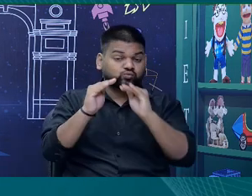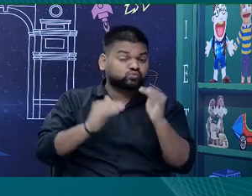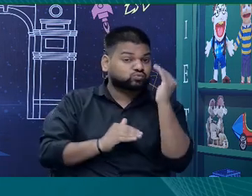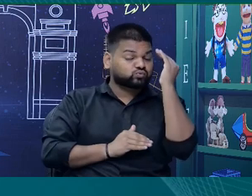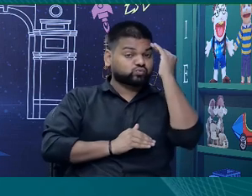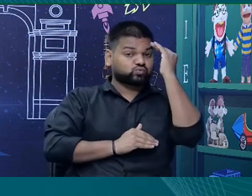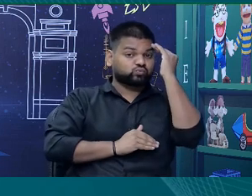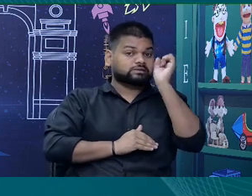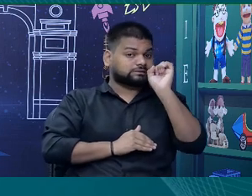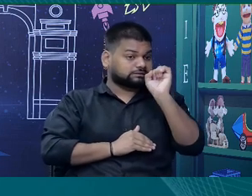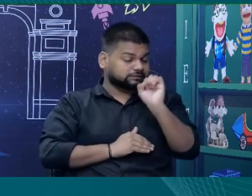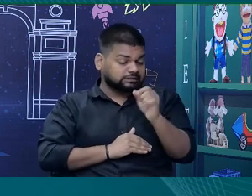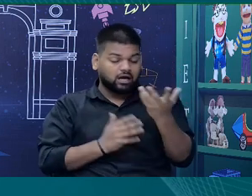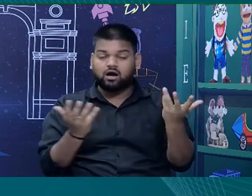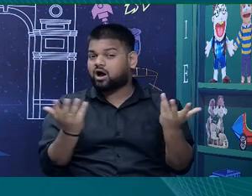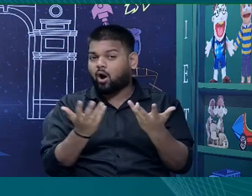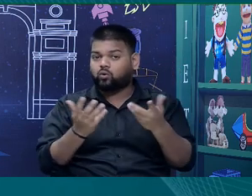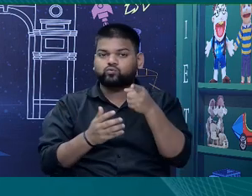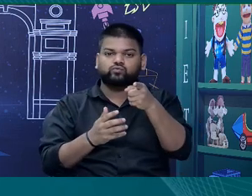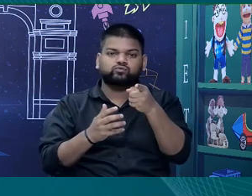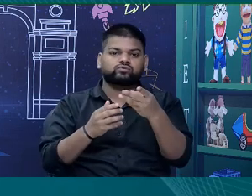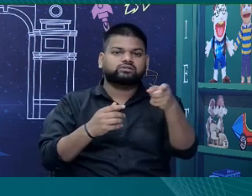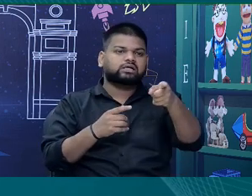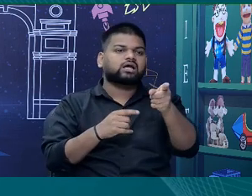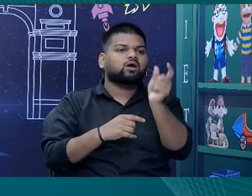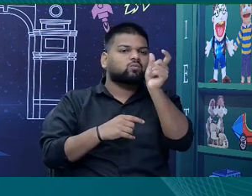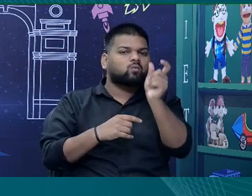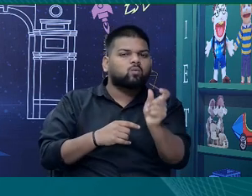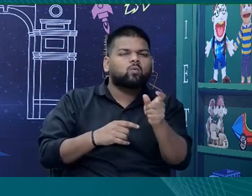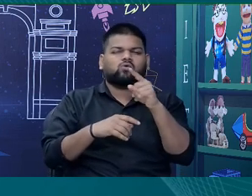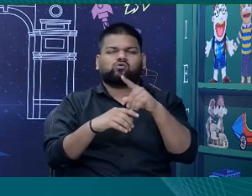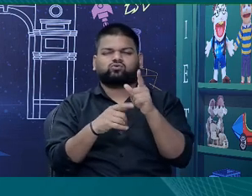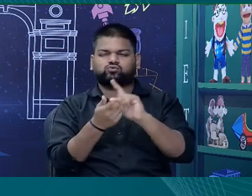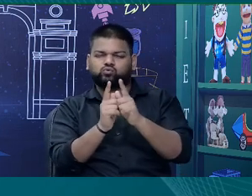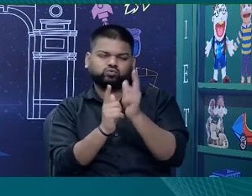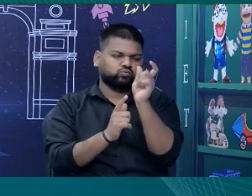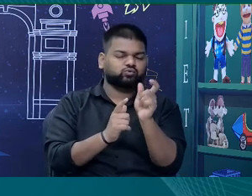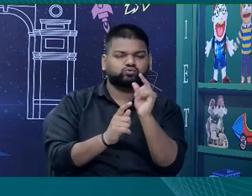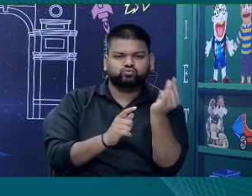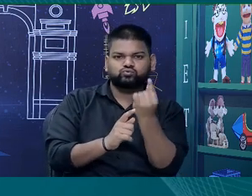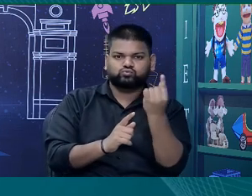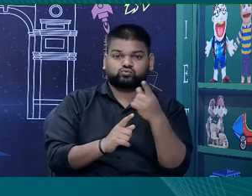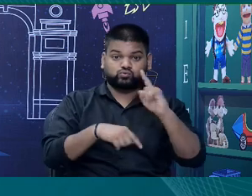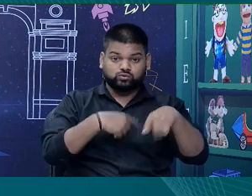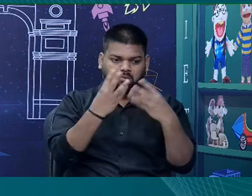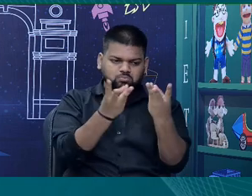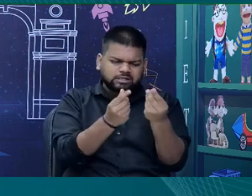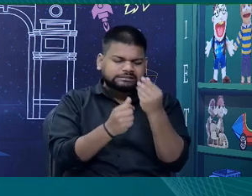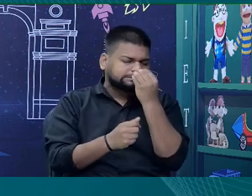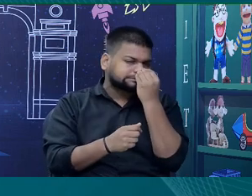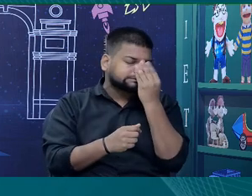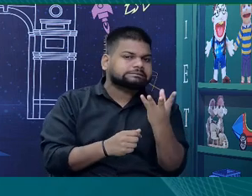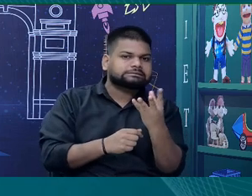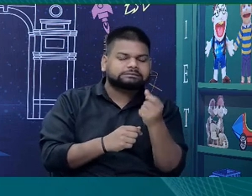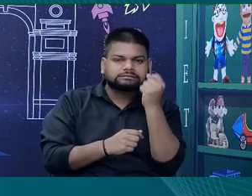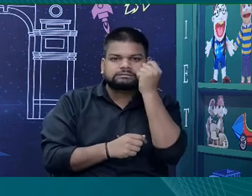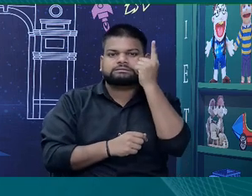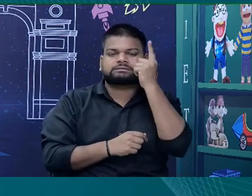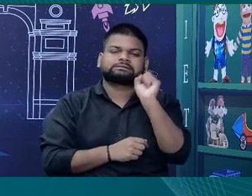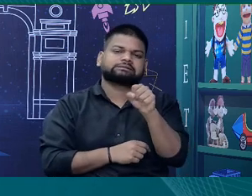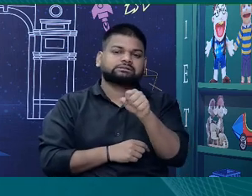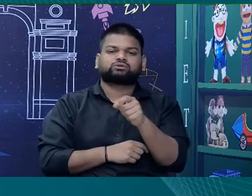एक्सप्रेशन से जुड़ी जो अलजेब्रा मैथमेटिक्स है उसको आसानी से समझ सकें वो आपने